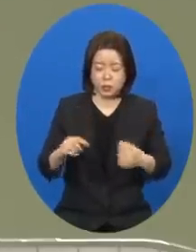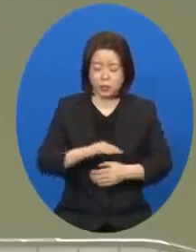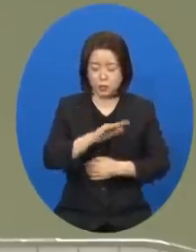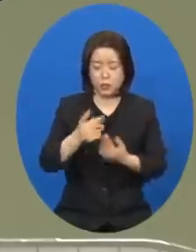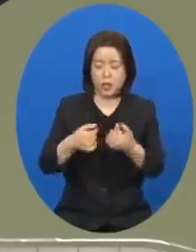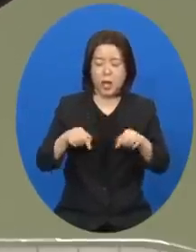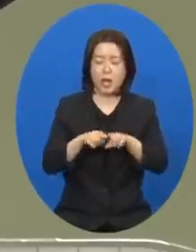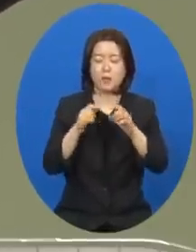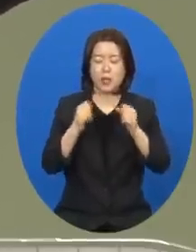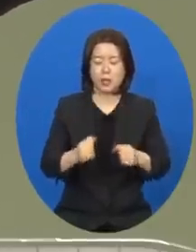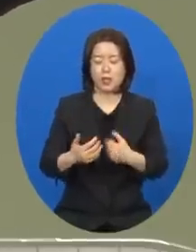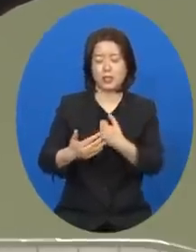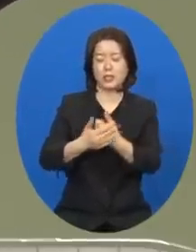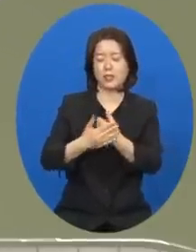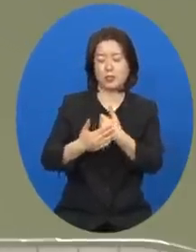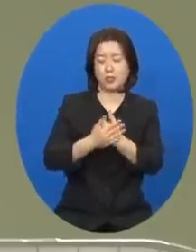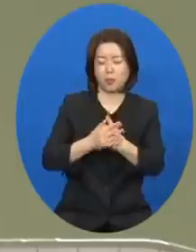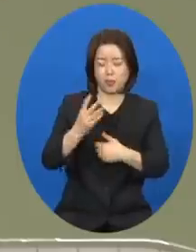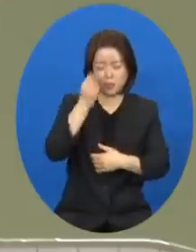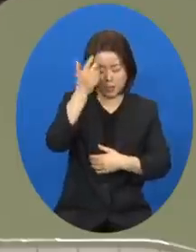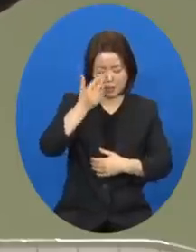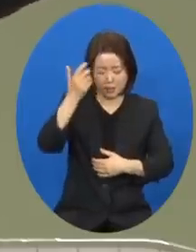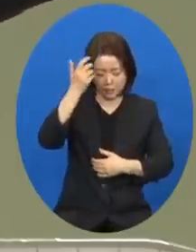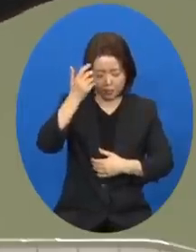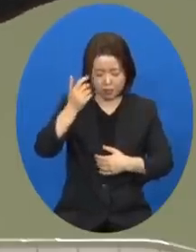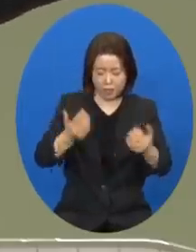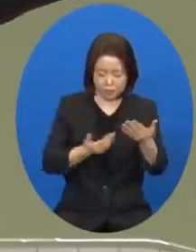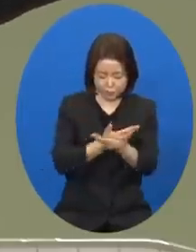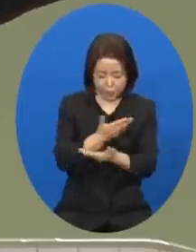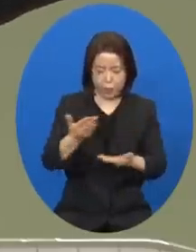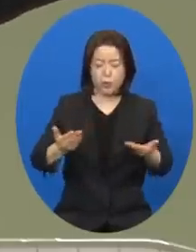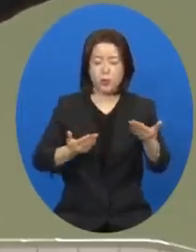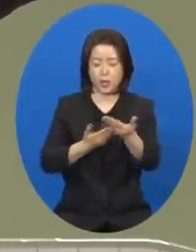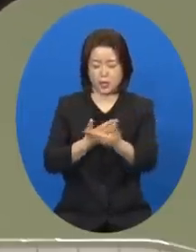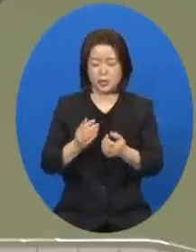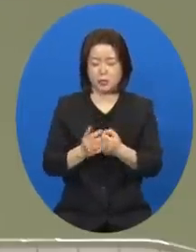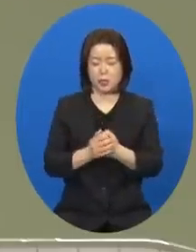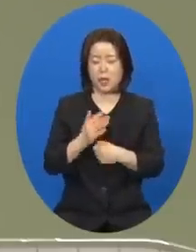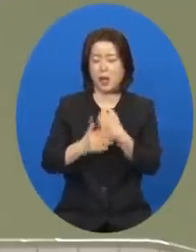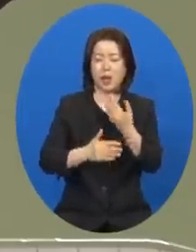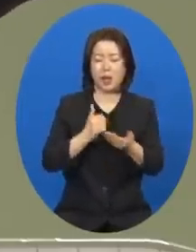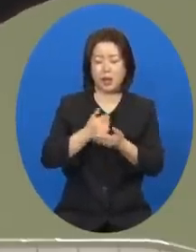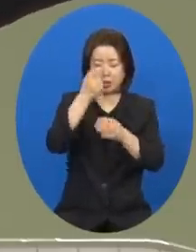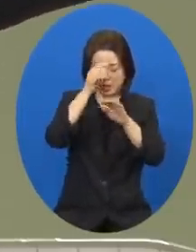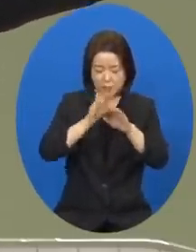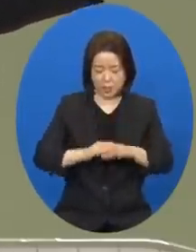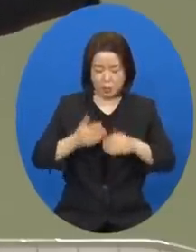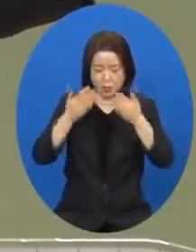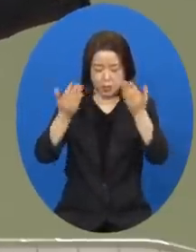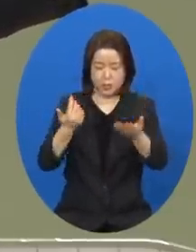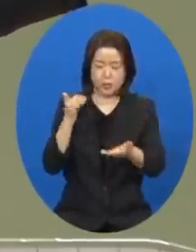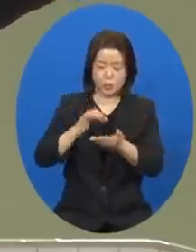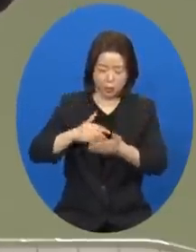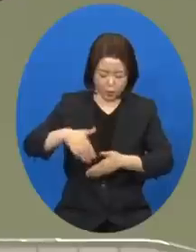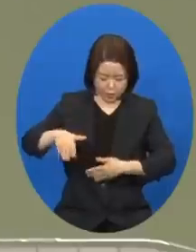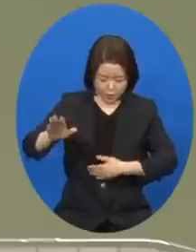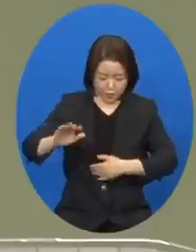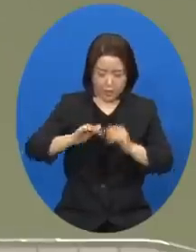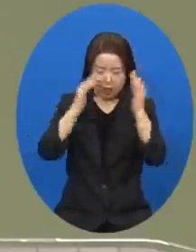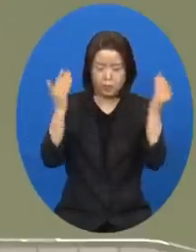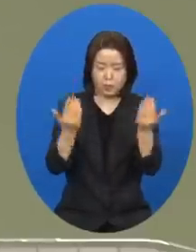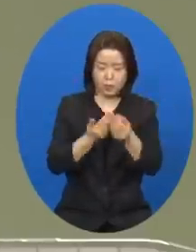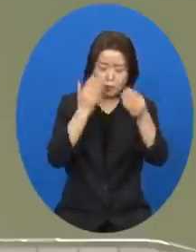하시는 보혜사 성령의 교통하심이 하나님께 예배하고 돌아가는